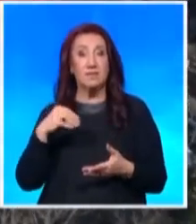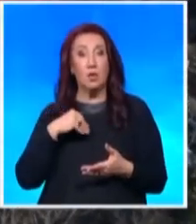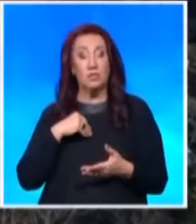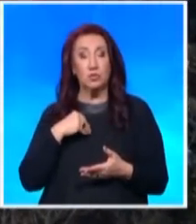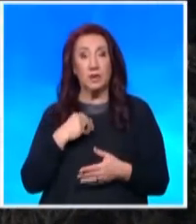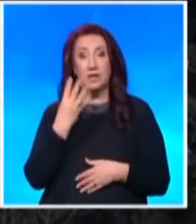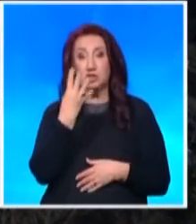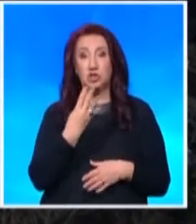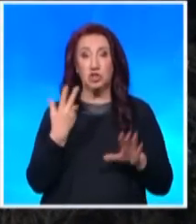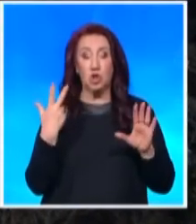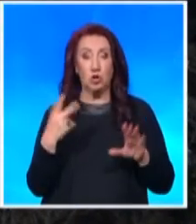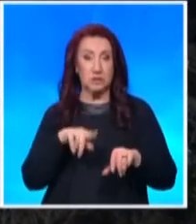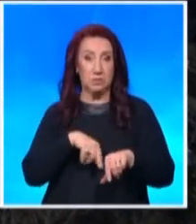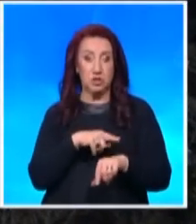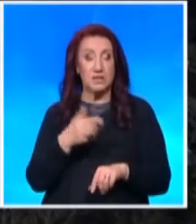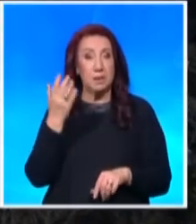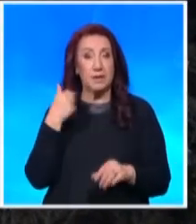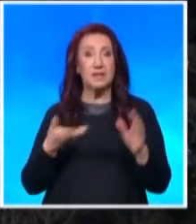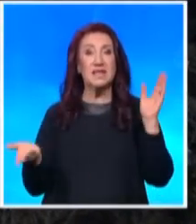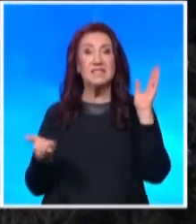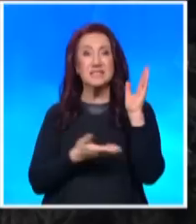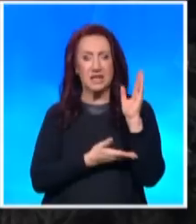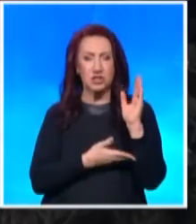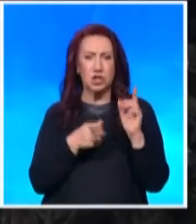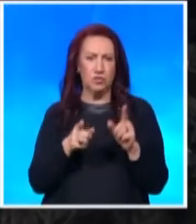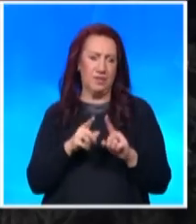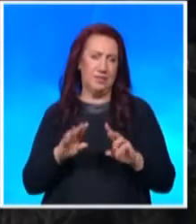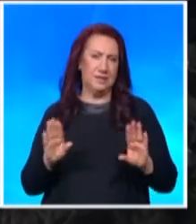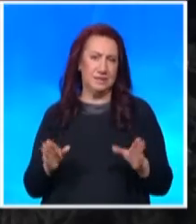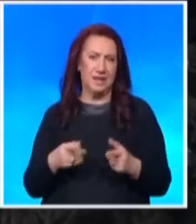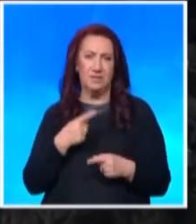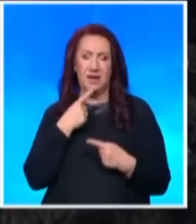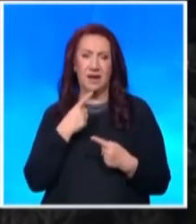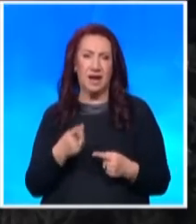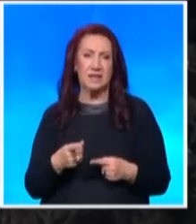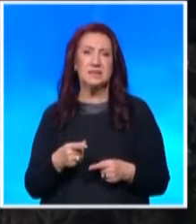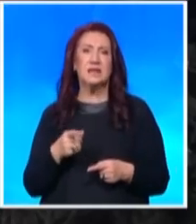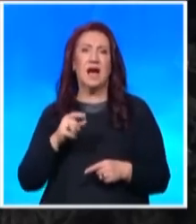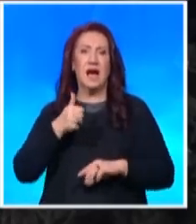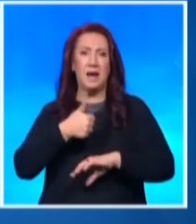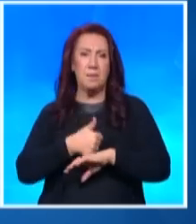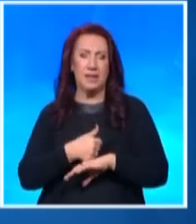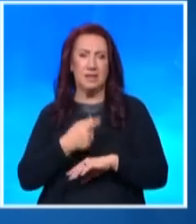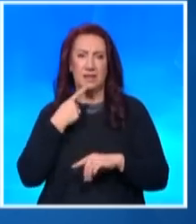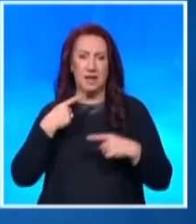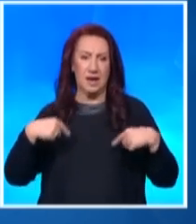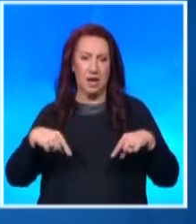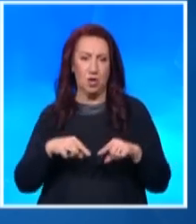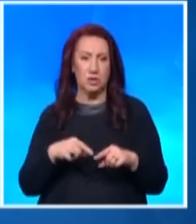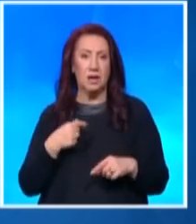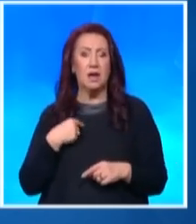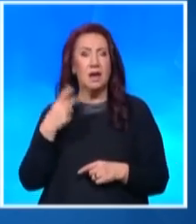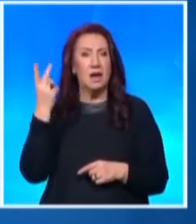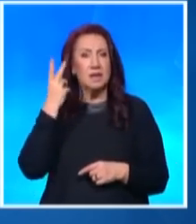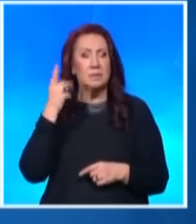48 часа преди сечта. Това обаче не се случва, заявява в позиция в социалната мрежа кметът на района. Научихме от сигнали